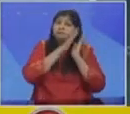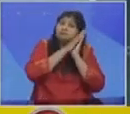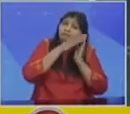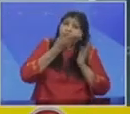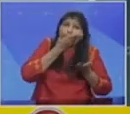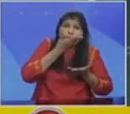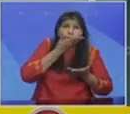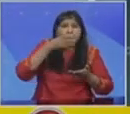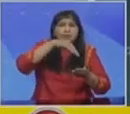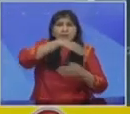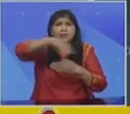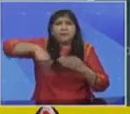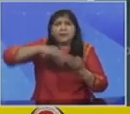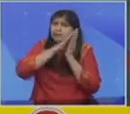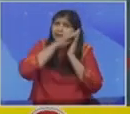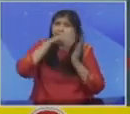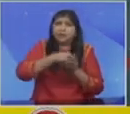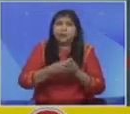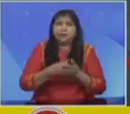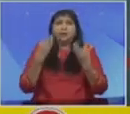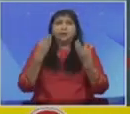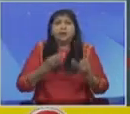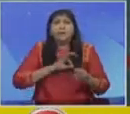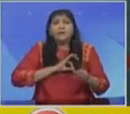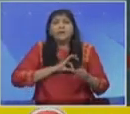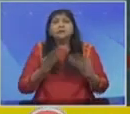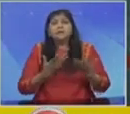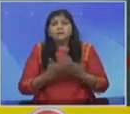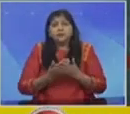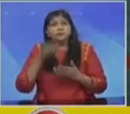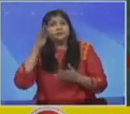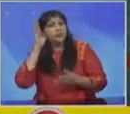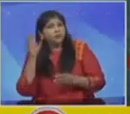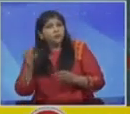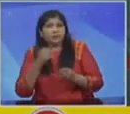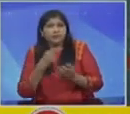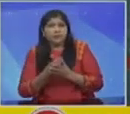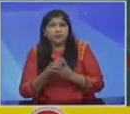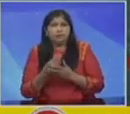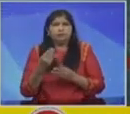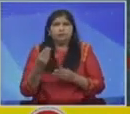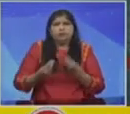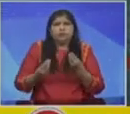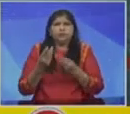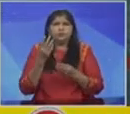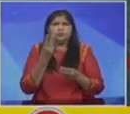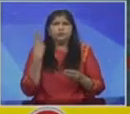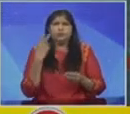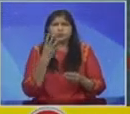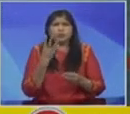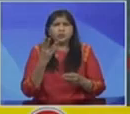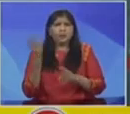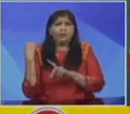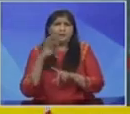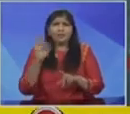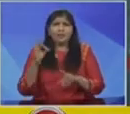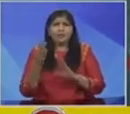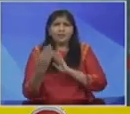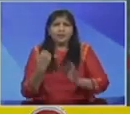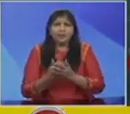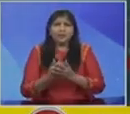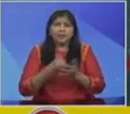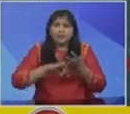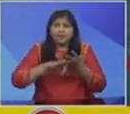है और उनके पसंदीदा हैबिटेट की जानकारी मिलती है। अभी 2-3 सप्ताह पहले ही सर्वे फिर हुआ